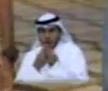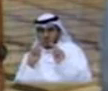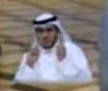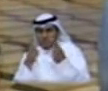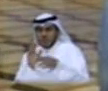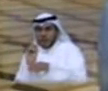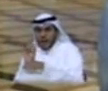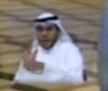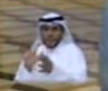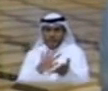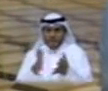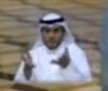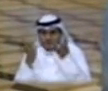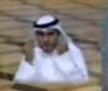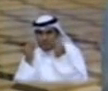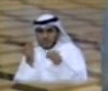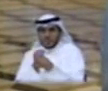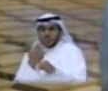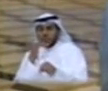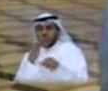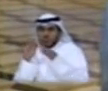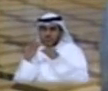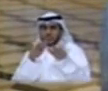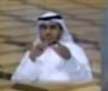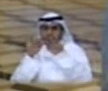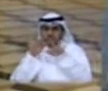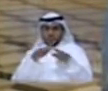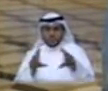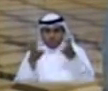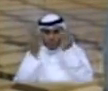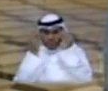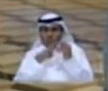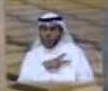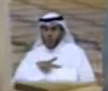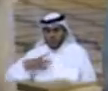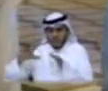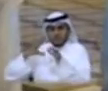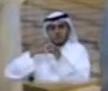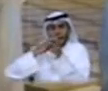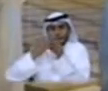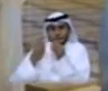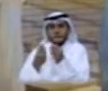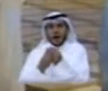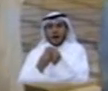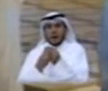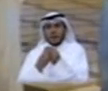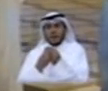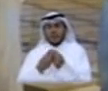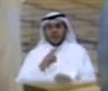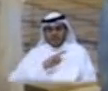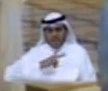الصحي بالإضافة إلى صقل مهاراتهم وقدراتهم ومواهبهم واحتضان أفكارهم البناءة في مختلف